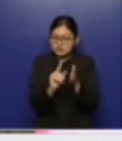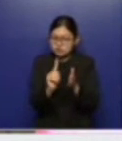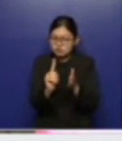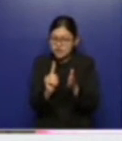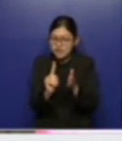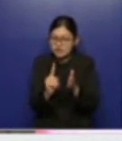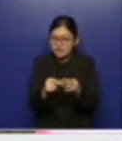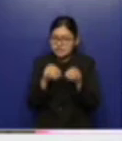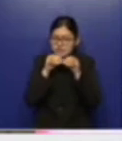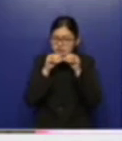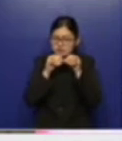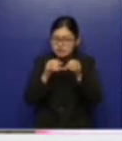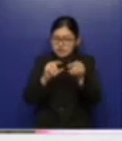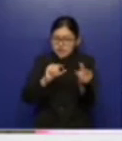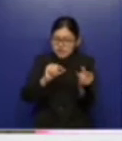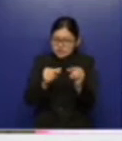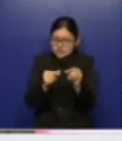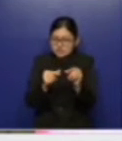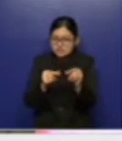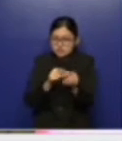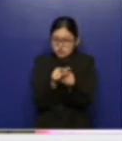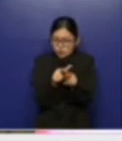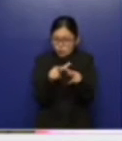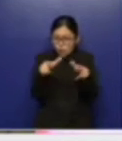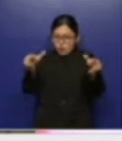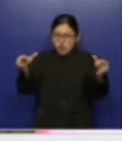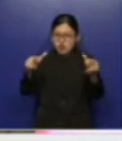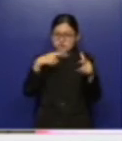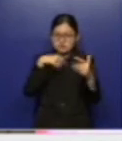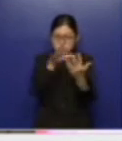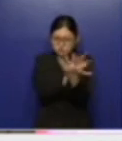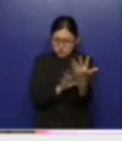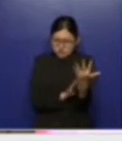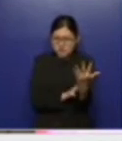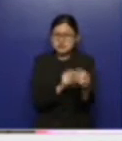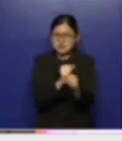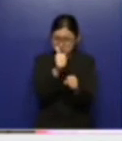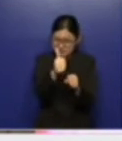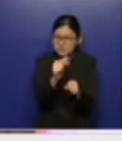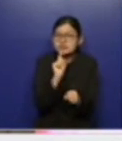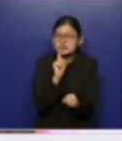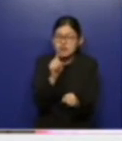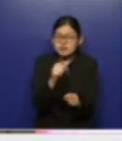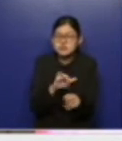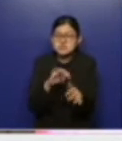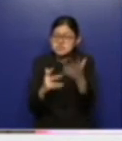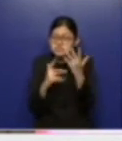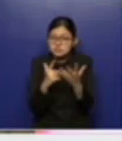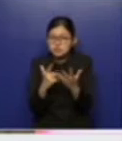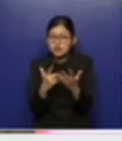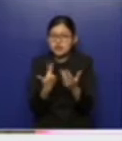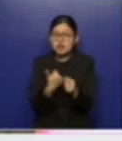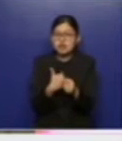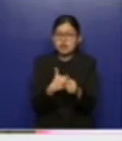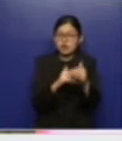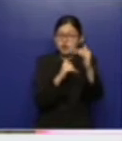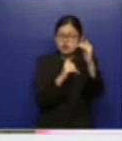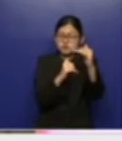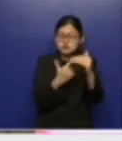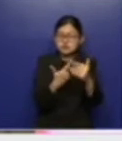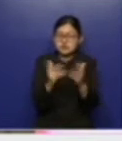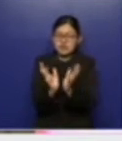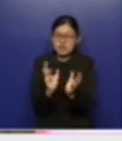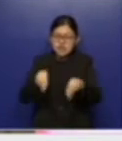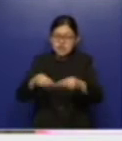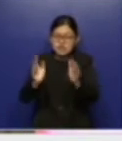ระจายเสียงในระดับที่กว้างมากทั่วประเทศเนี่ยทำได้ไหมหรือว่าท่านมาออกข้อให้เฉพาะชุมชน